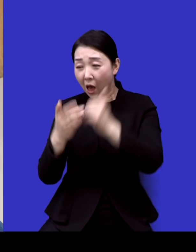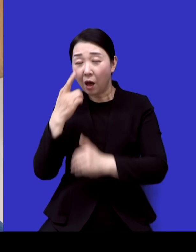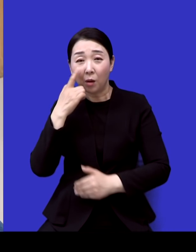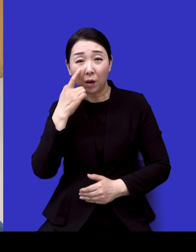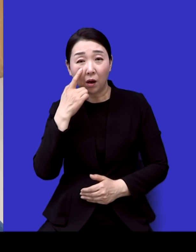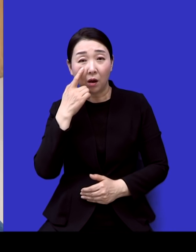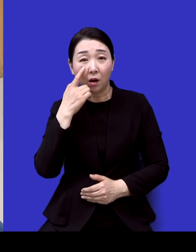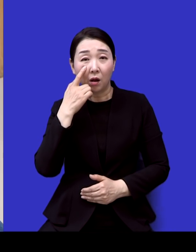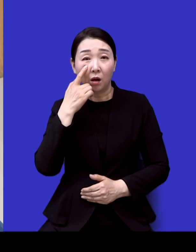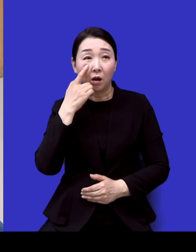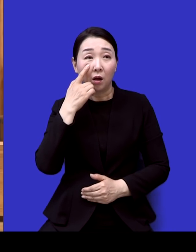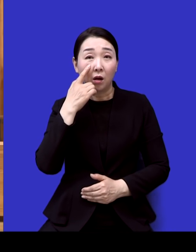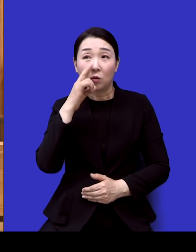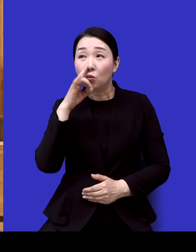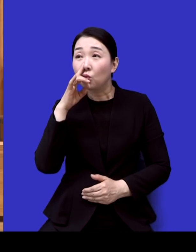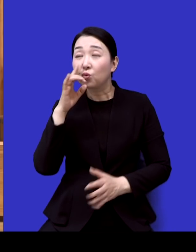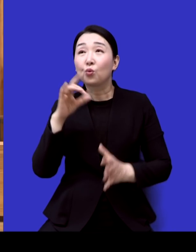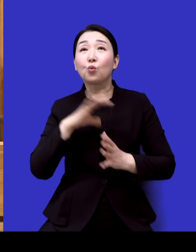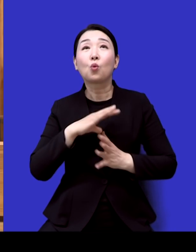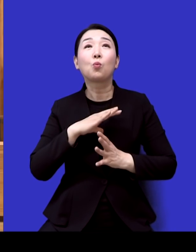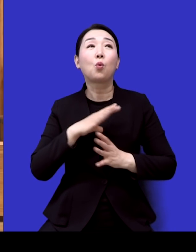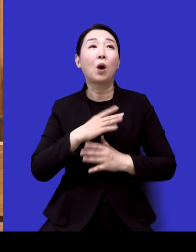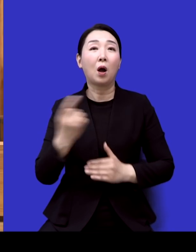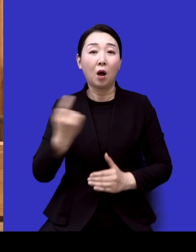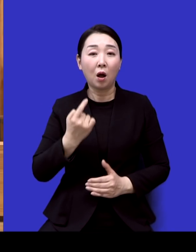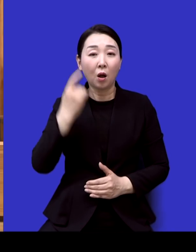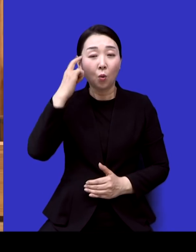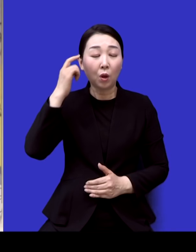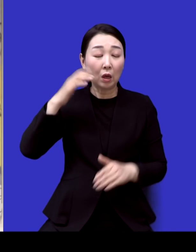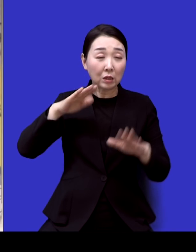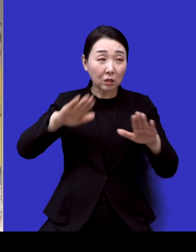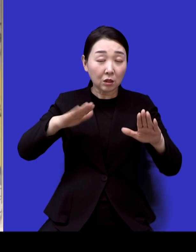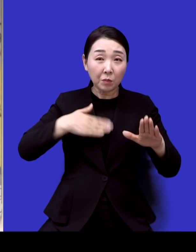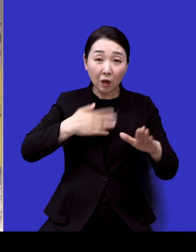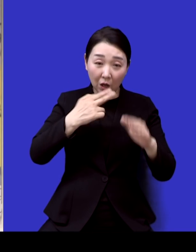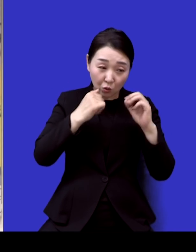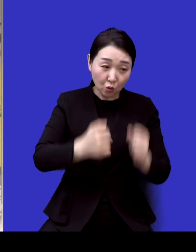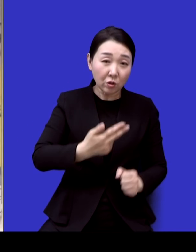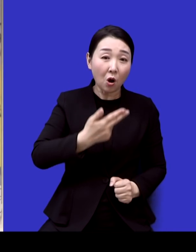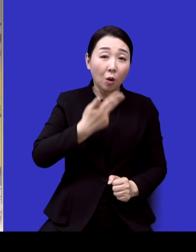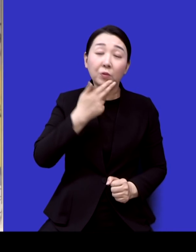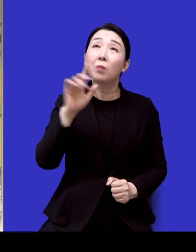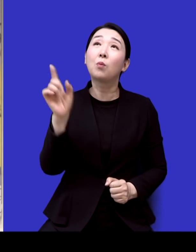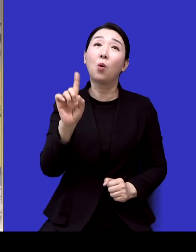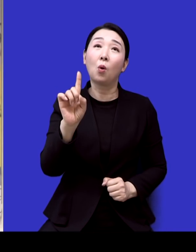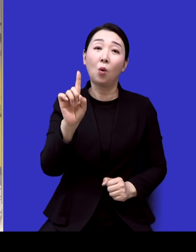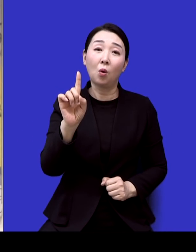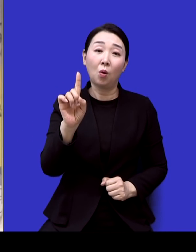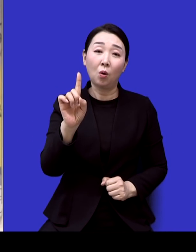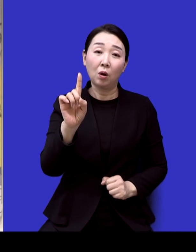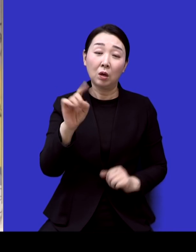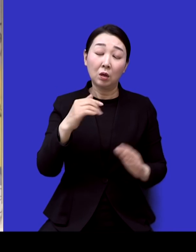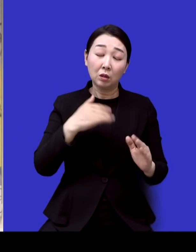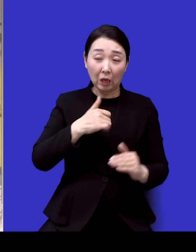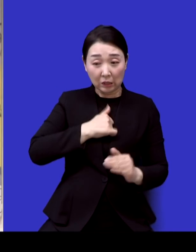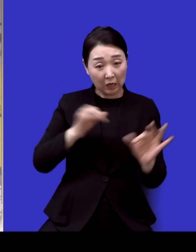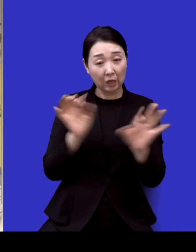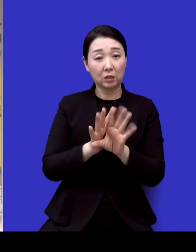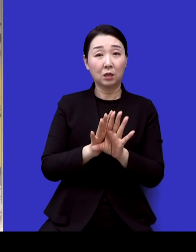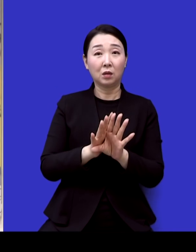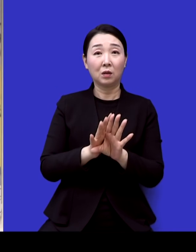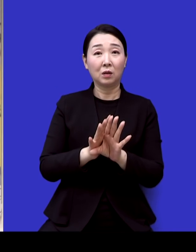호기심이 공포로 바뀌더라고요. 맞아요. 맞아요. 아, 내가 더 이상 존재하지 않는다는 건 뭘까? 맞아요. 내 자아가